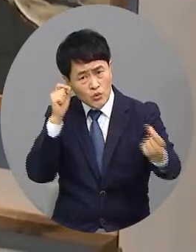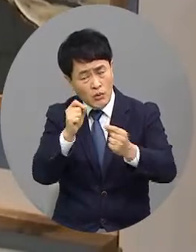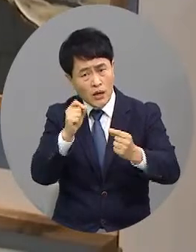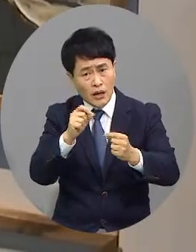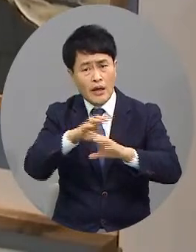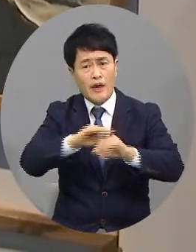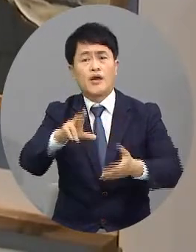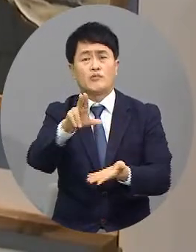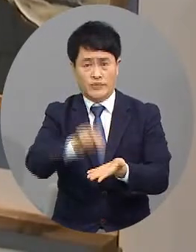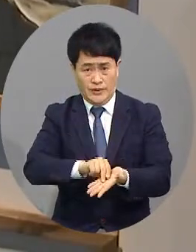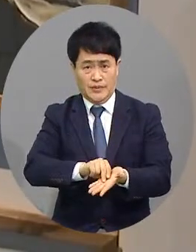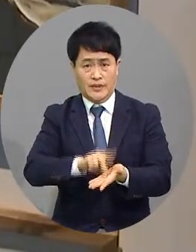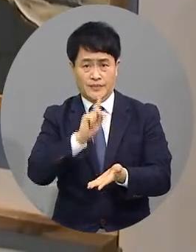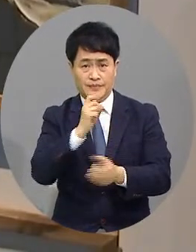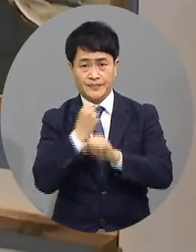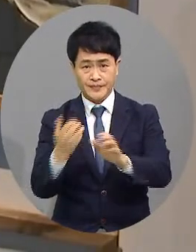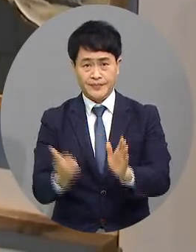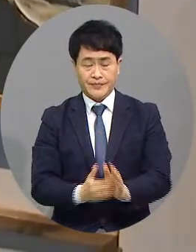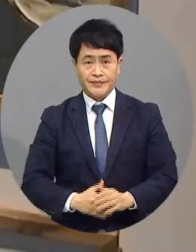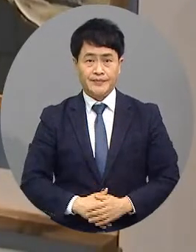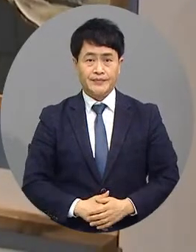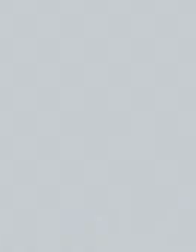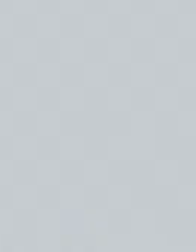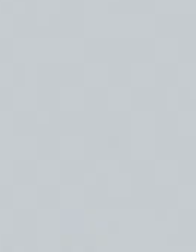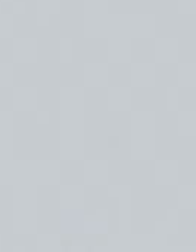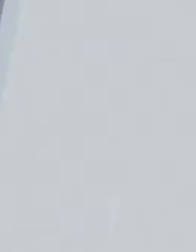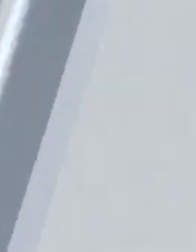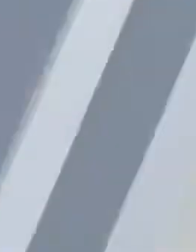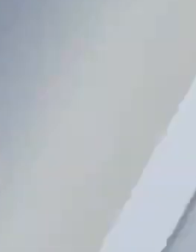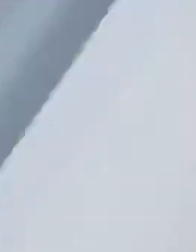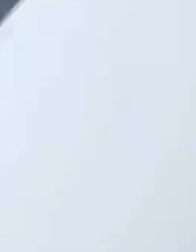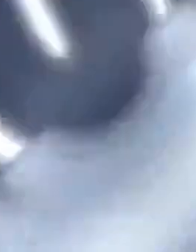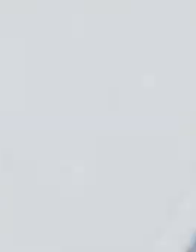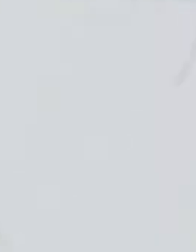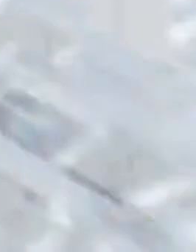입니다. MBC 뉴스 임상재입니다.